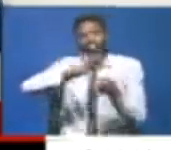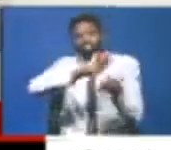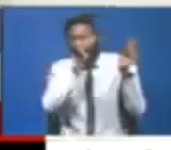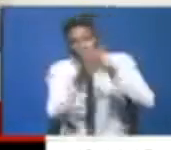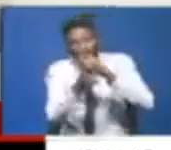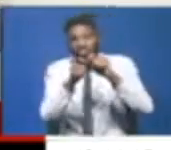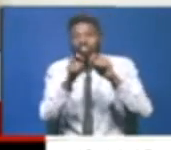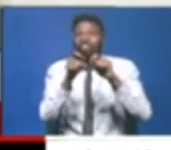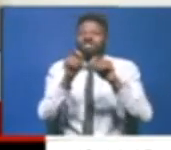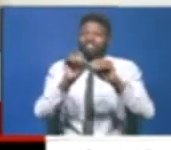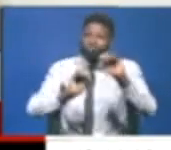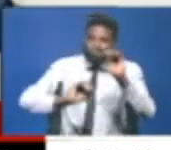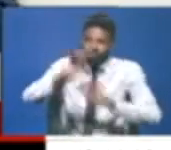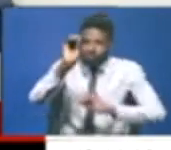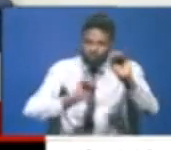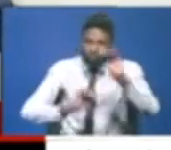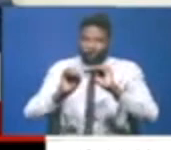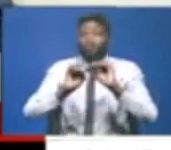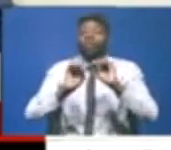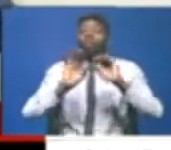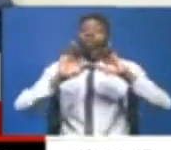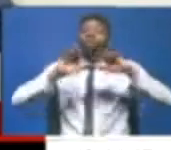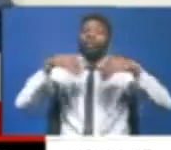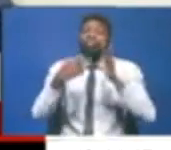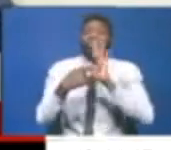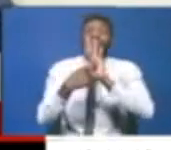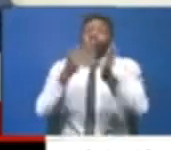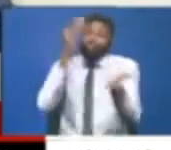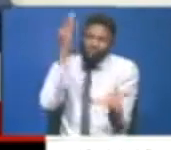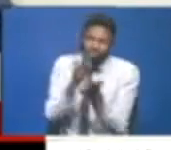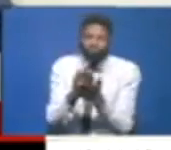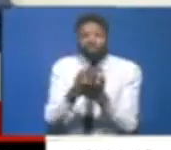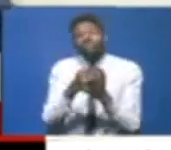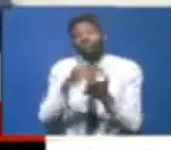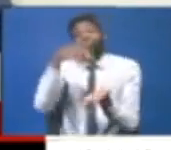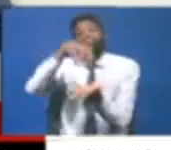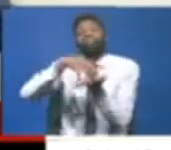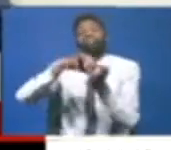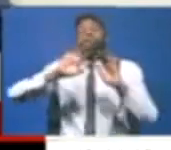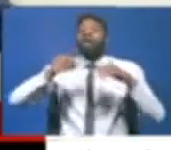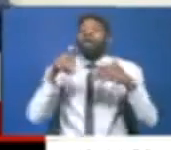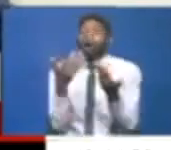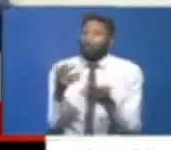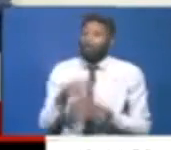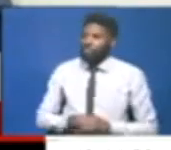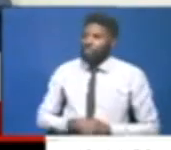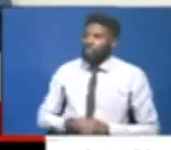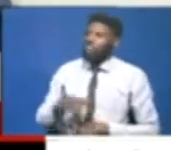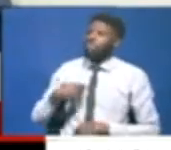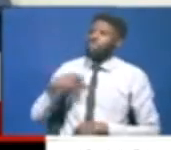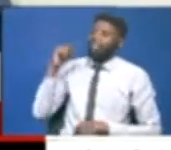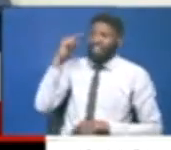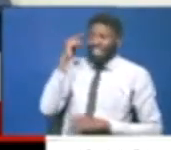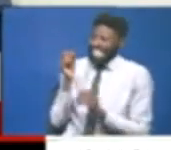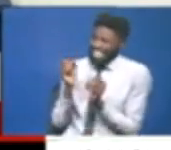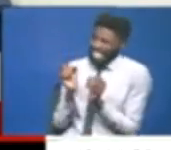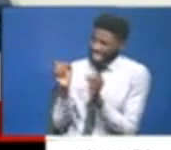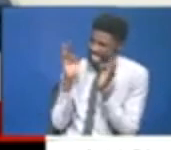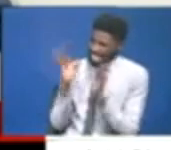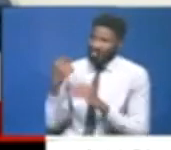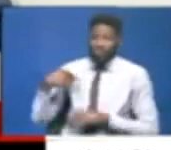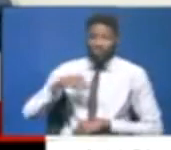kutupa jinsi hali halisi ilivyo. Basi nafikiri tukizingatia haswa mwaka